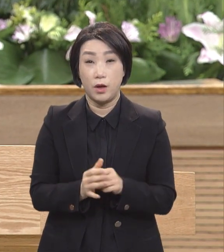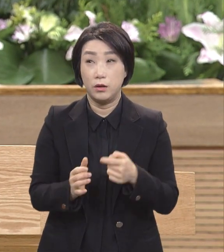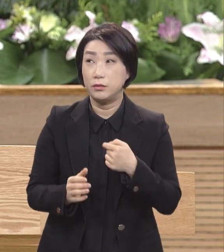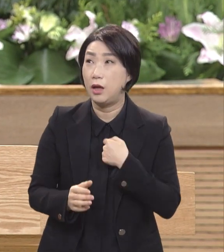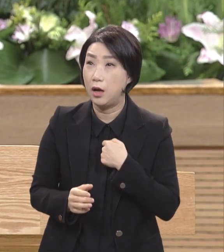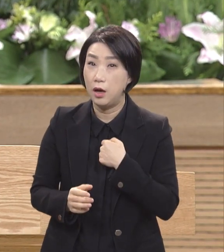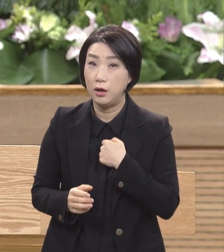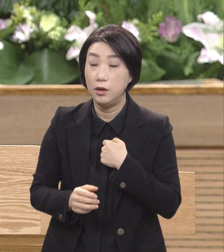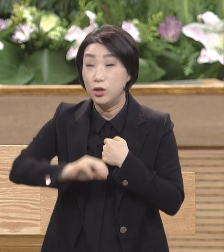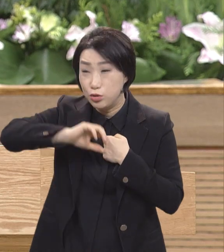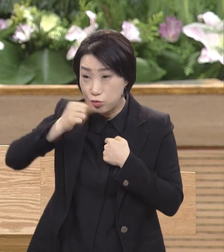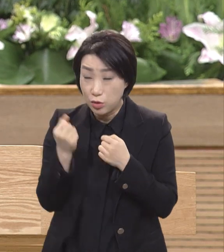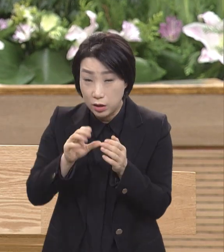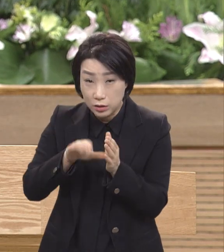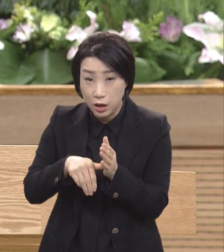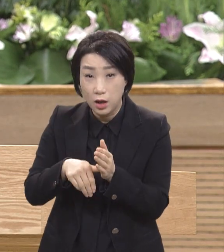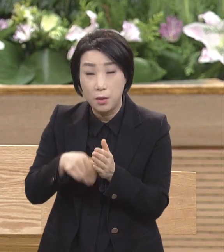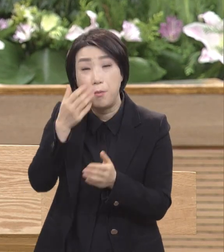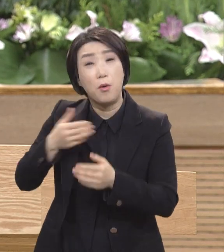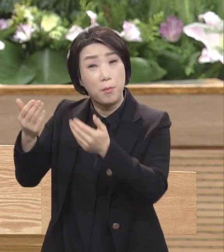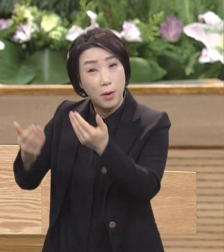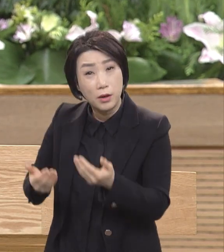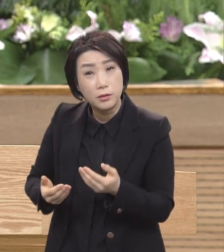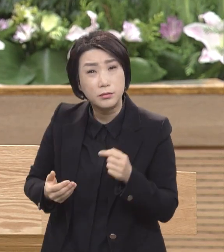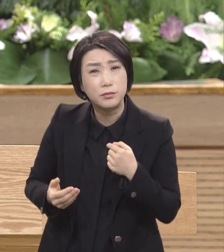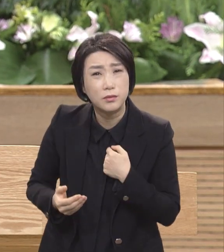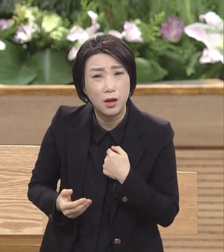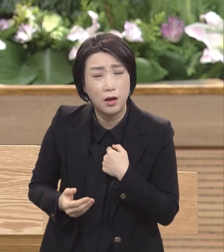내가 순종할 때 받았던 복을